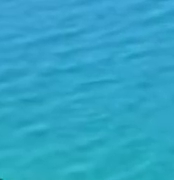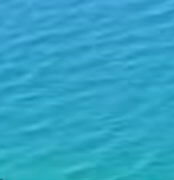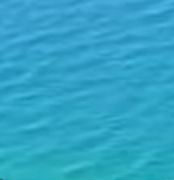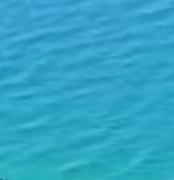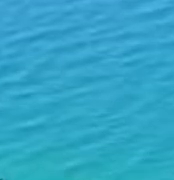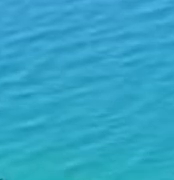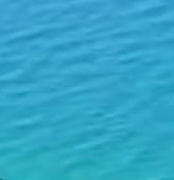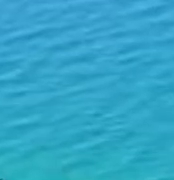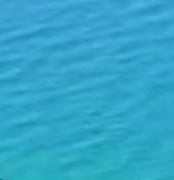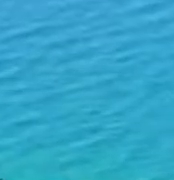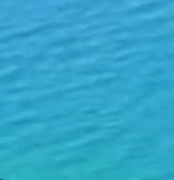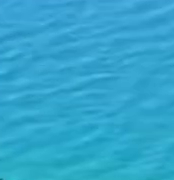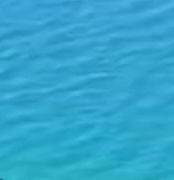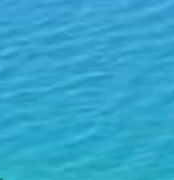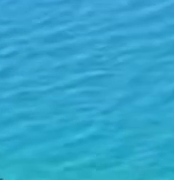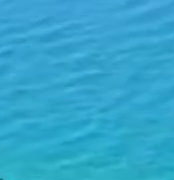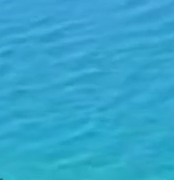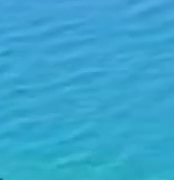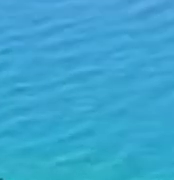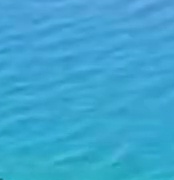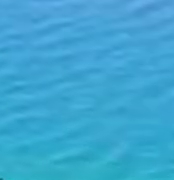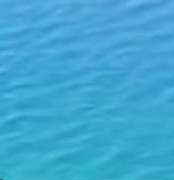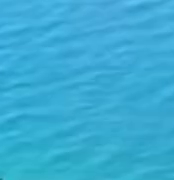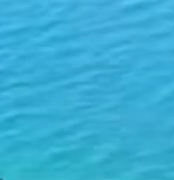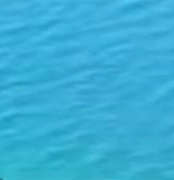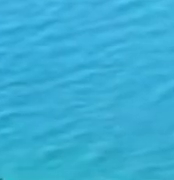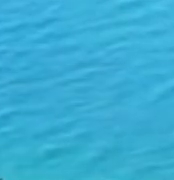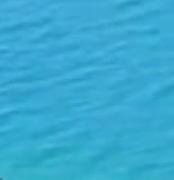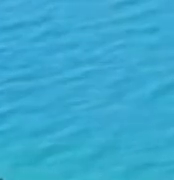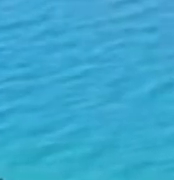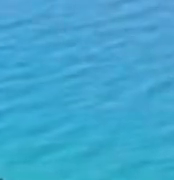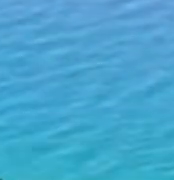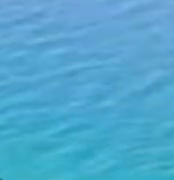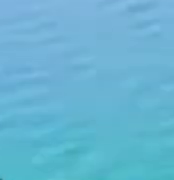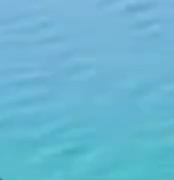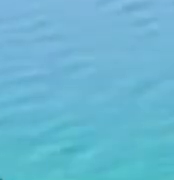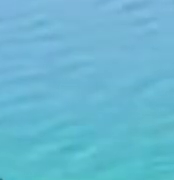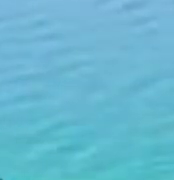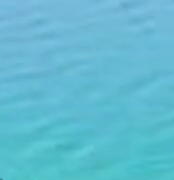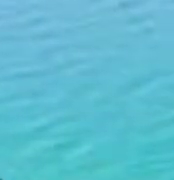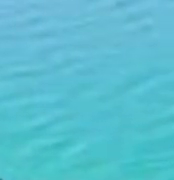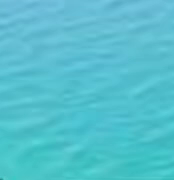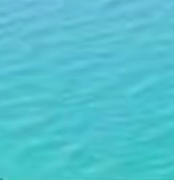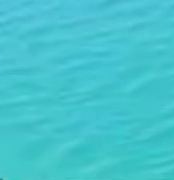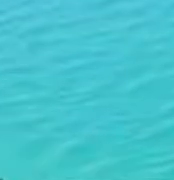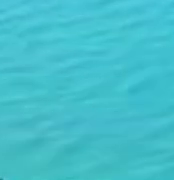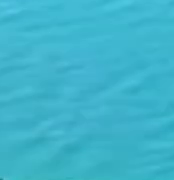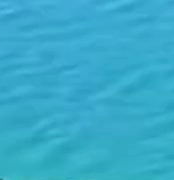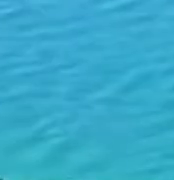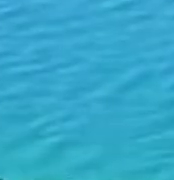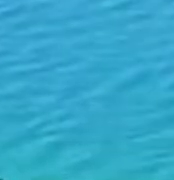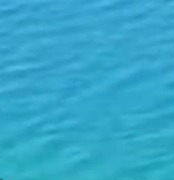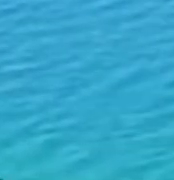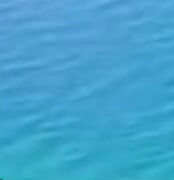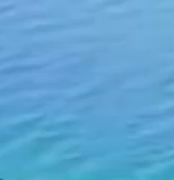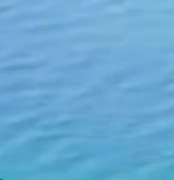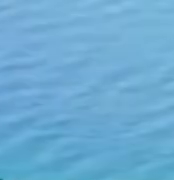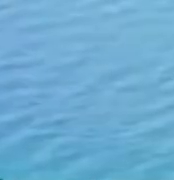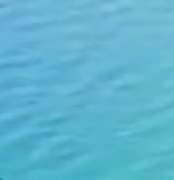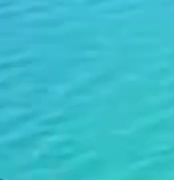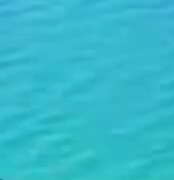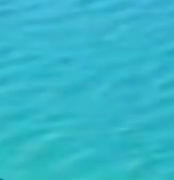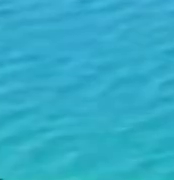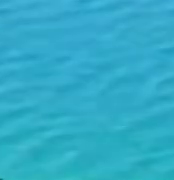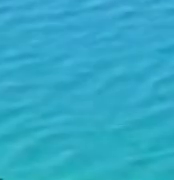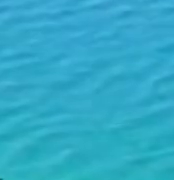Ang dating daan ng katotohanan, bansang banal at lahi ng